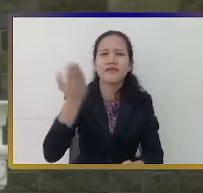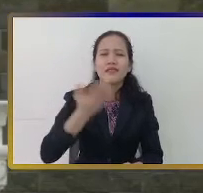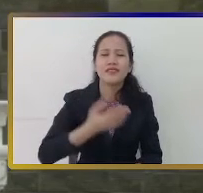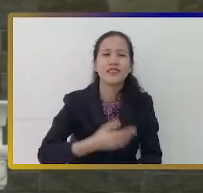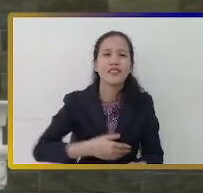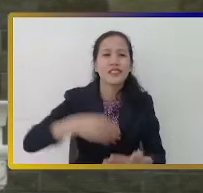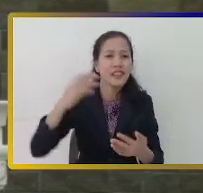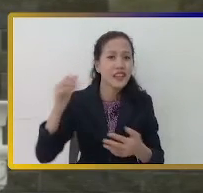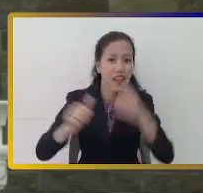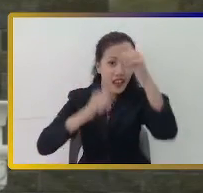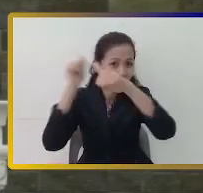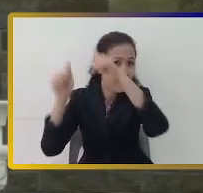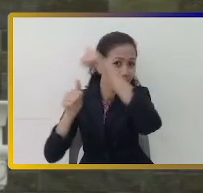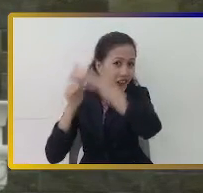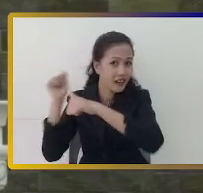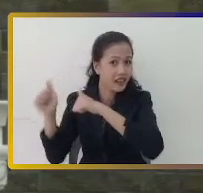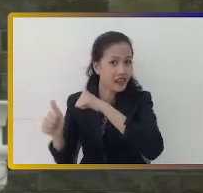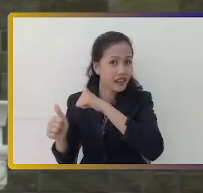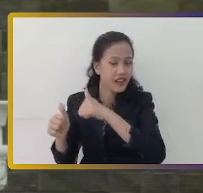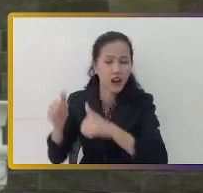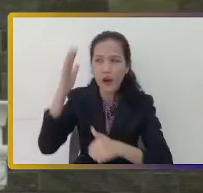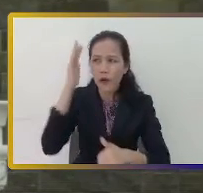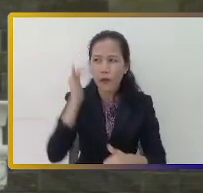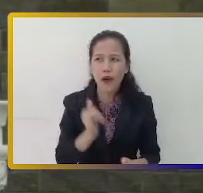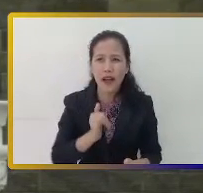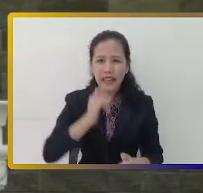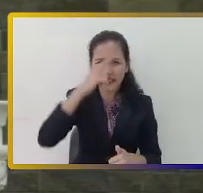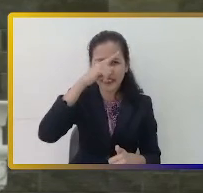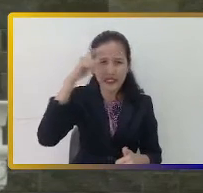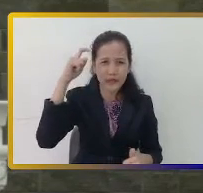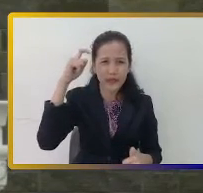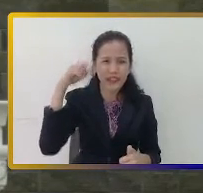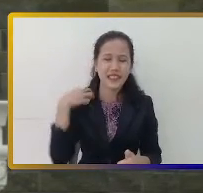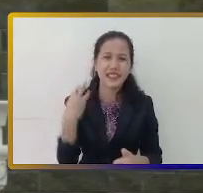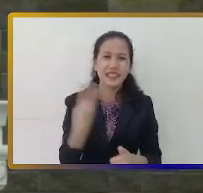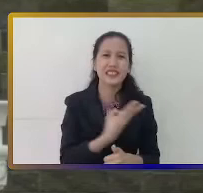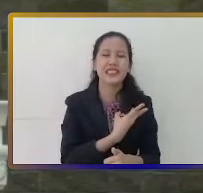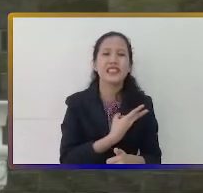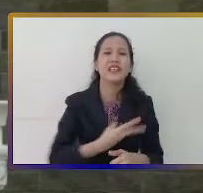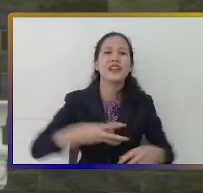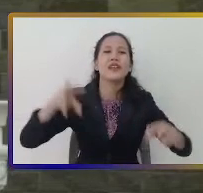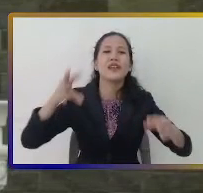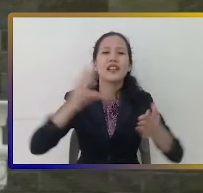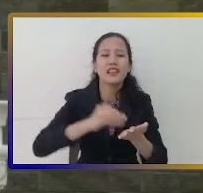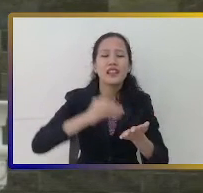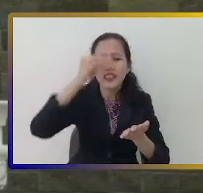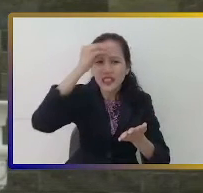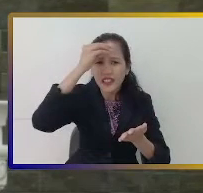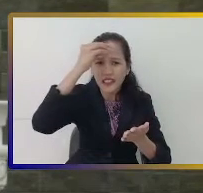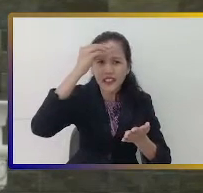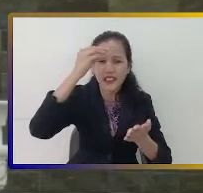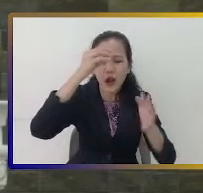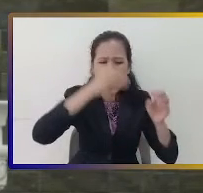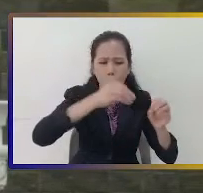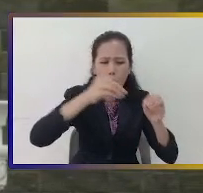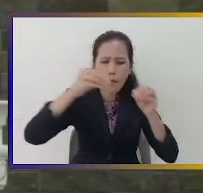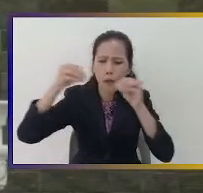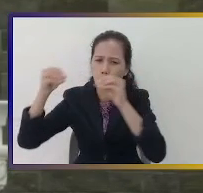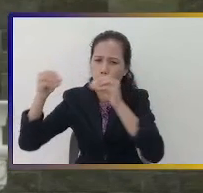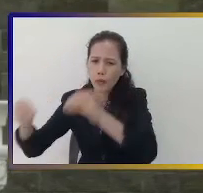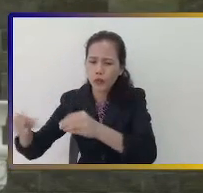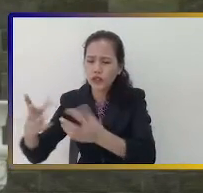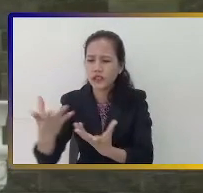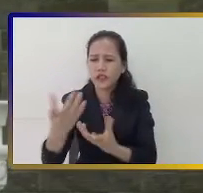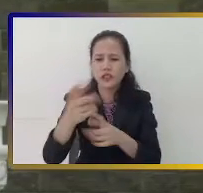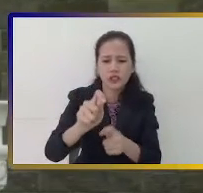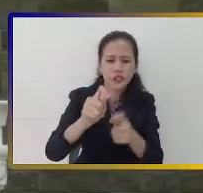Naunuhan niyo po yan. Bakit po? Natuto at itinuturo po sa atin dito na ano, ilagay po natin yung pagtitiwala